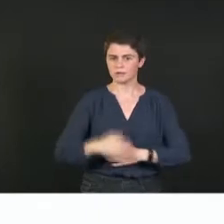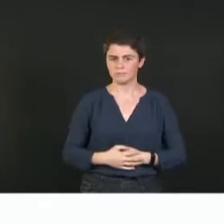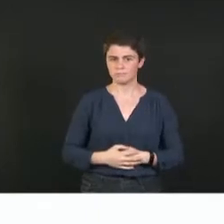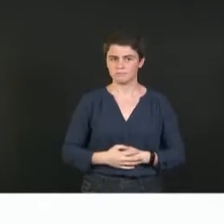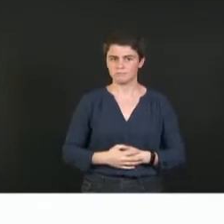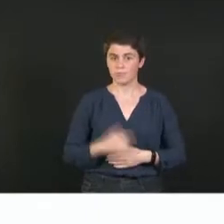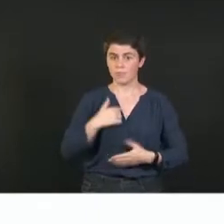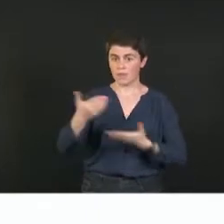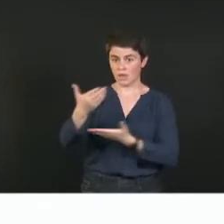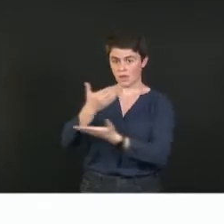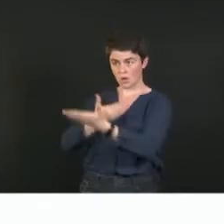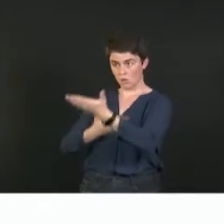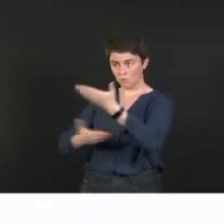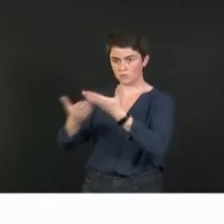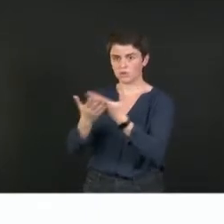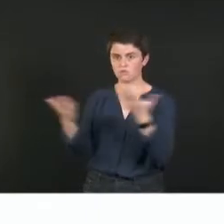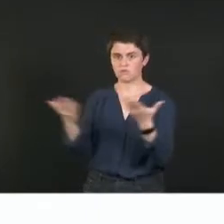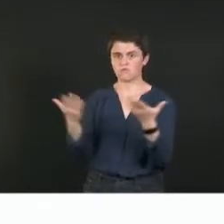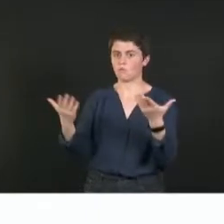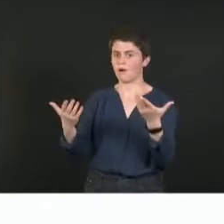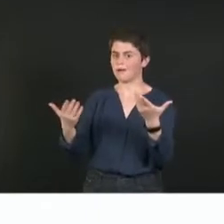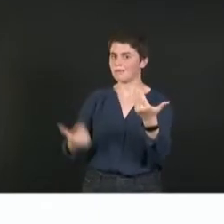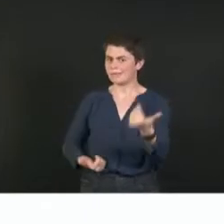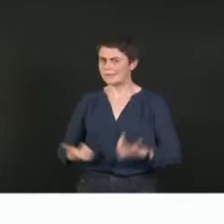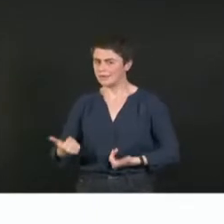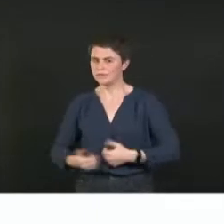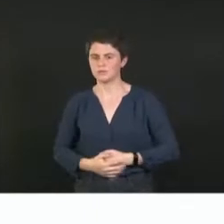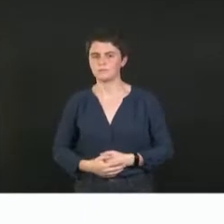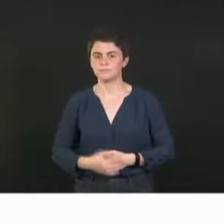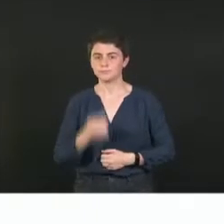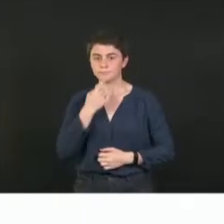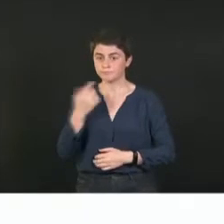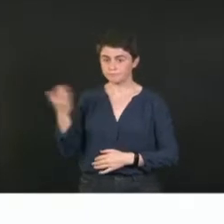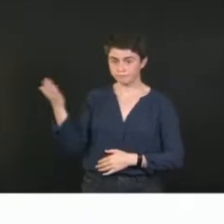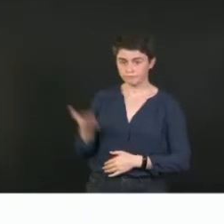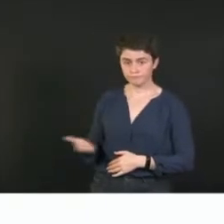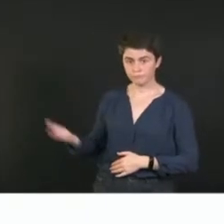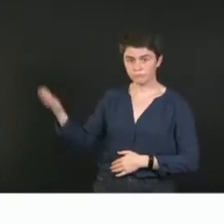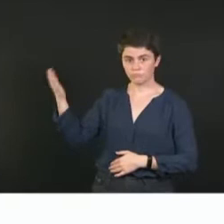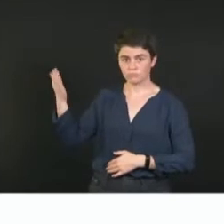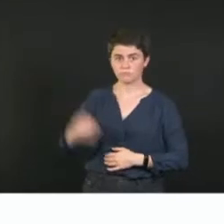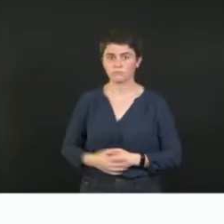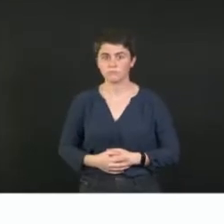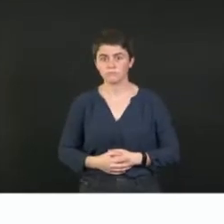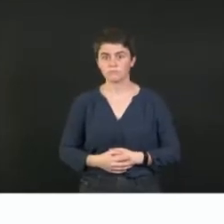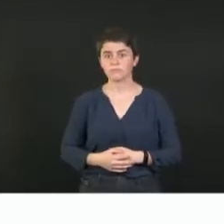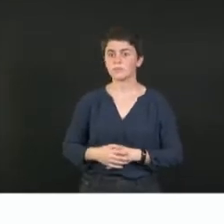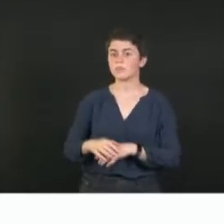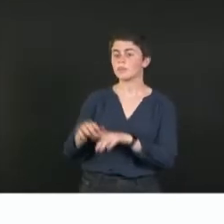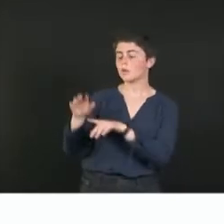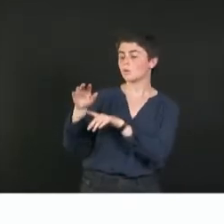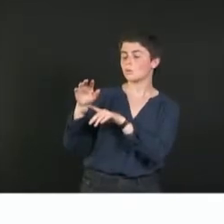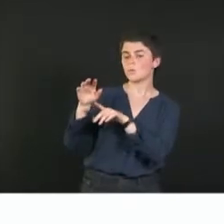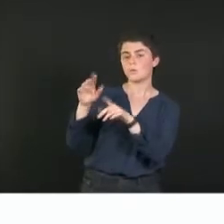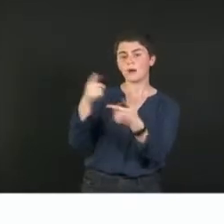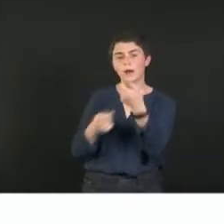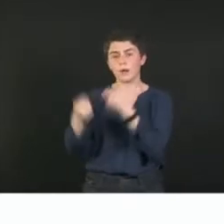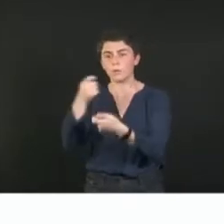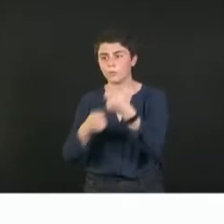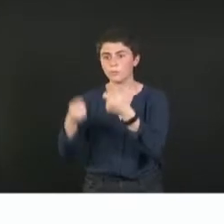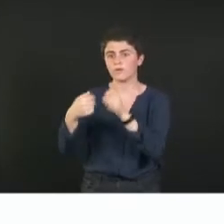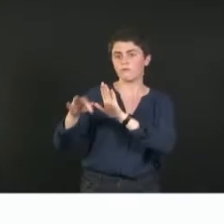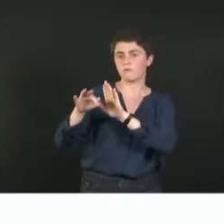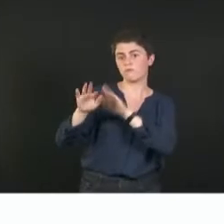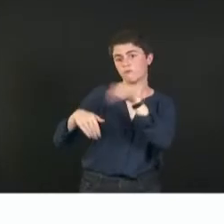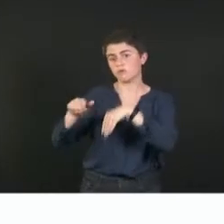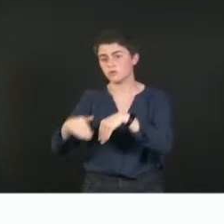services. C'est-à-dire ce que vous voyez ici, l'économie de la fonctionnalité et de la coopération, c'est ce qu'on appelle l'EFC, au final c'est du